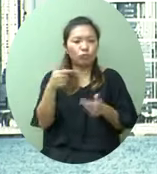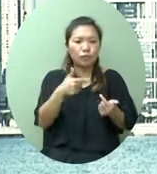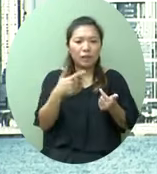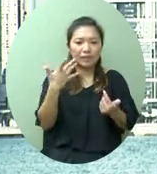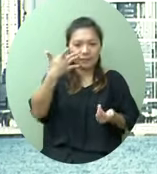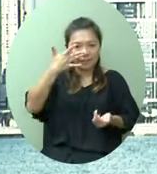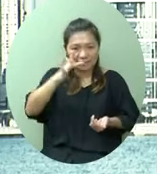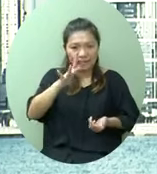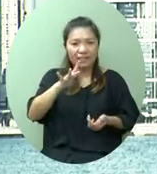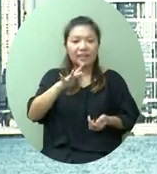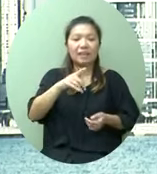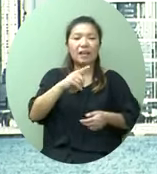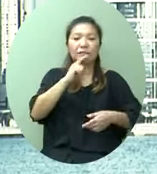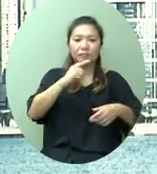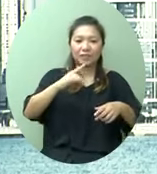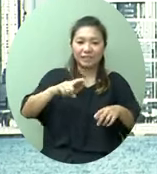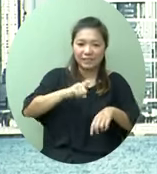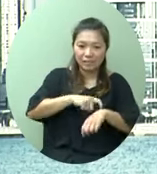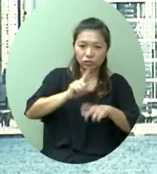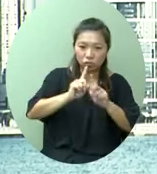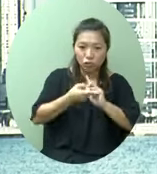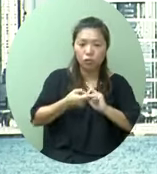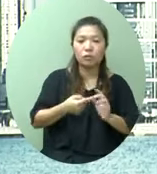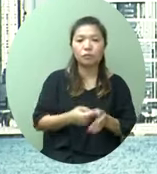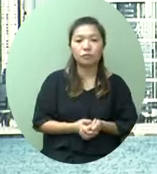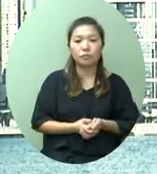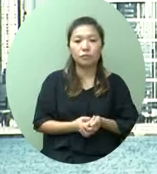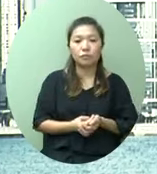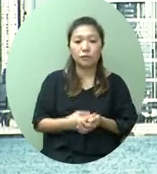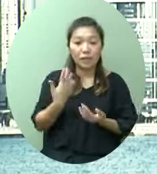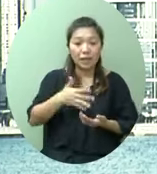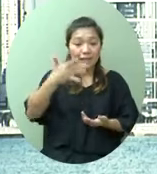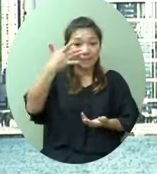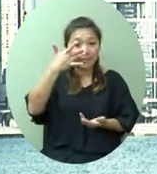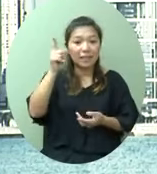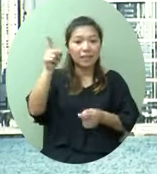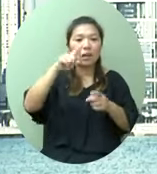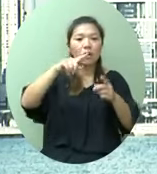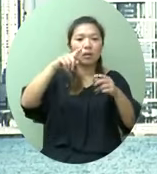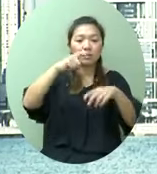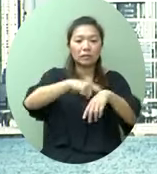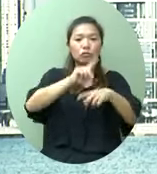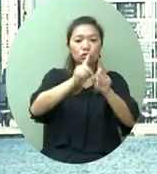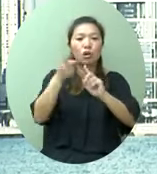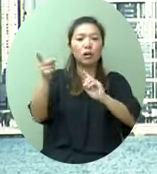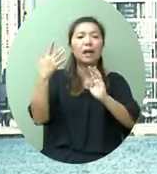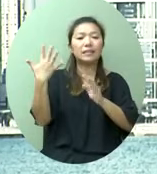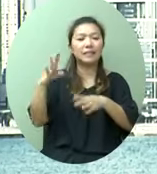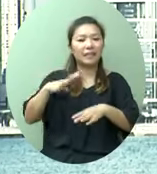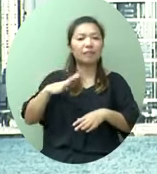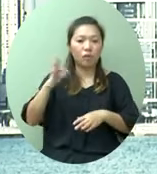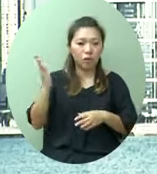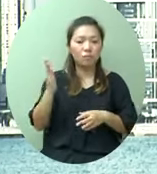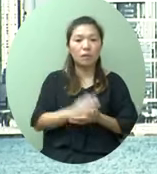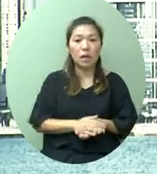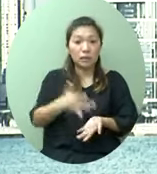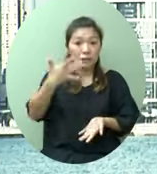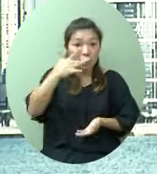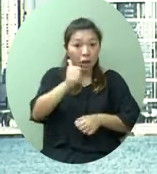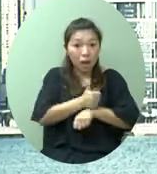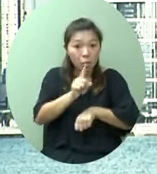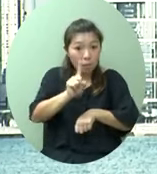嘅景象啦。咁所以呢個係我所謂嘅新嘅局面嗰個嘅情況啦。至於新嘅機